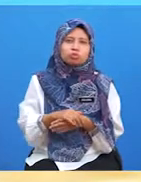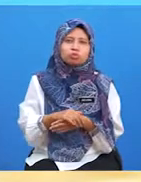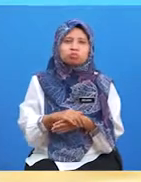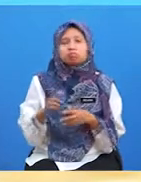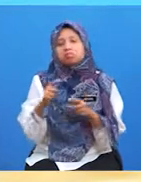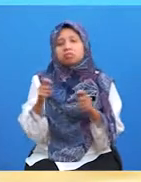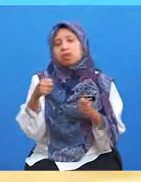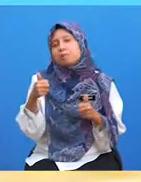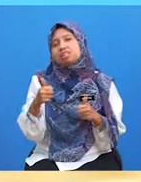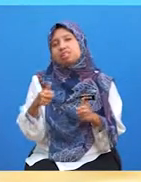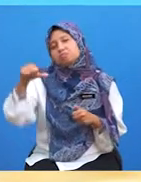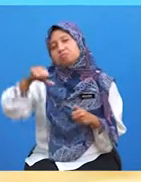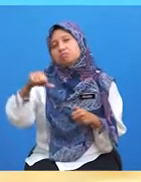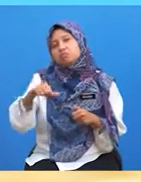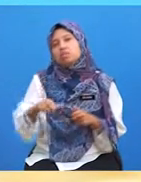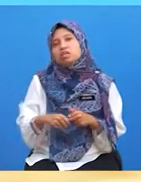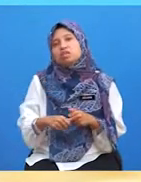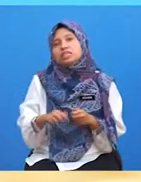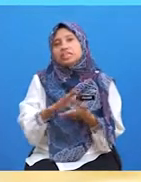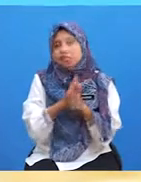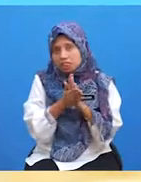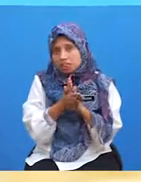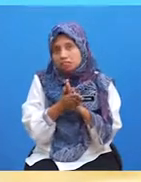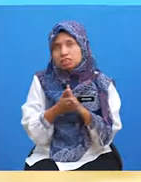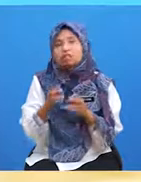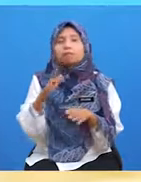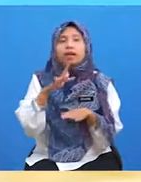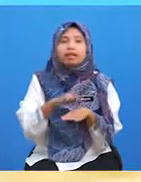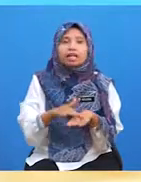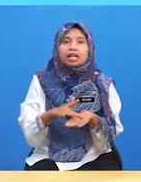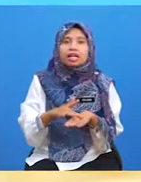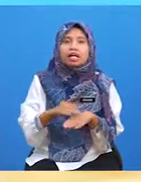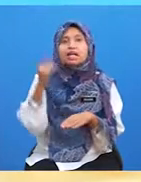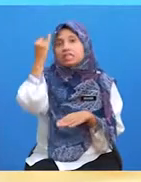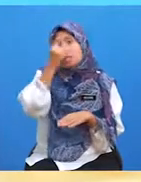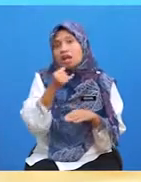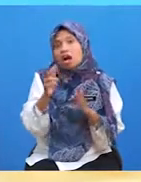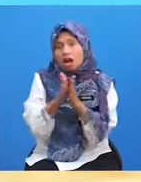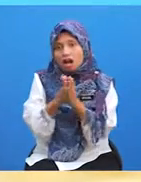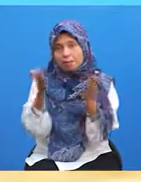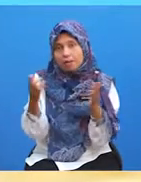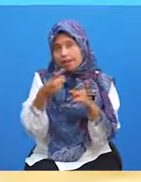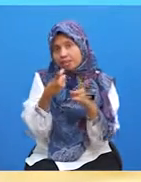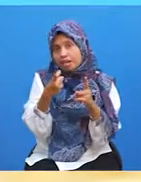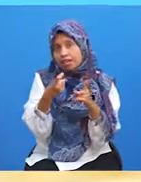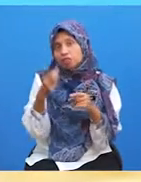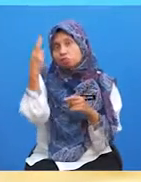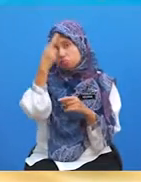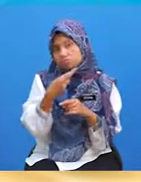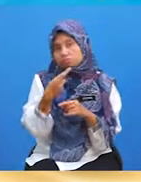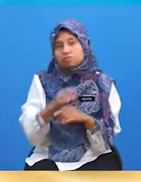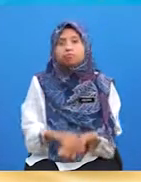tidak tenang. Keadaan seperti inilah yang kita katakan indah kabar dari rupa.